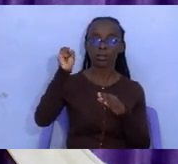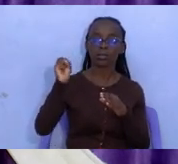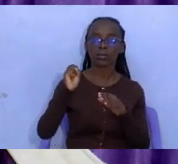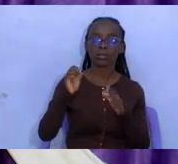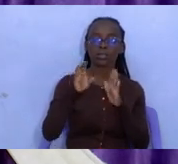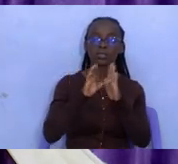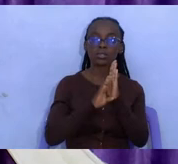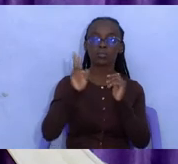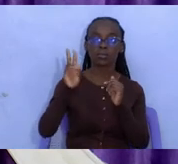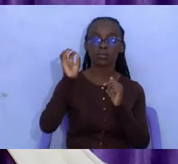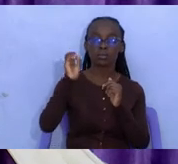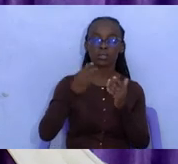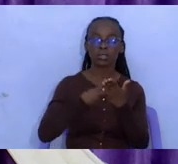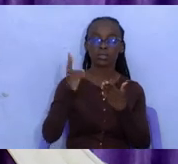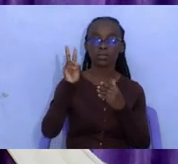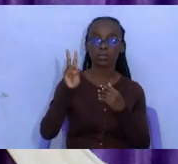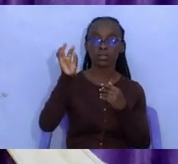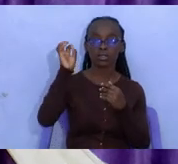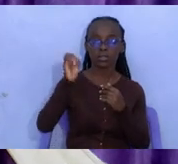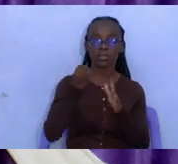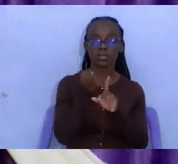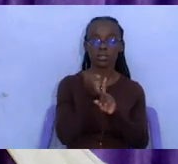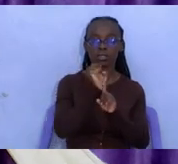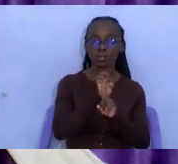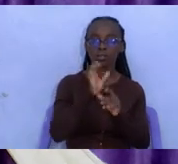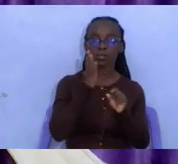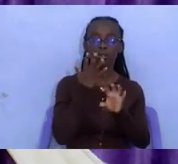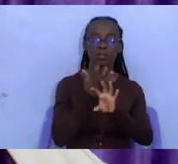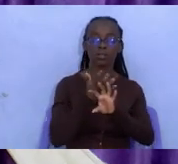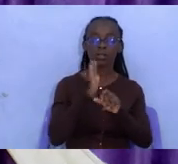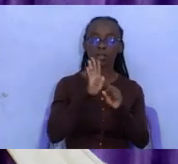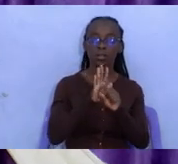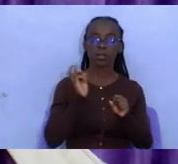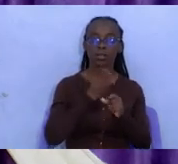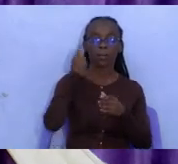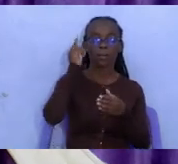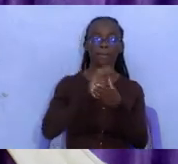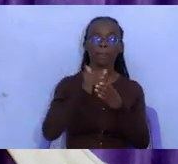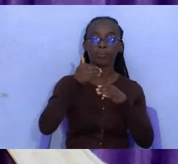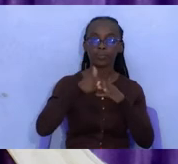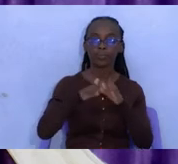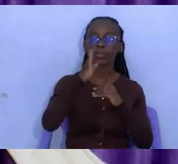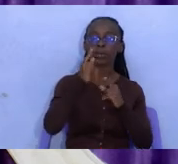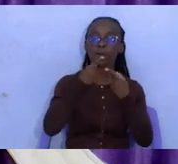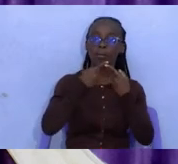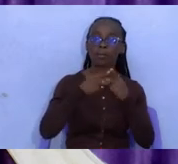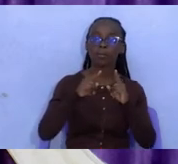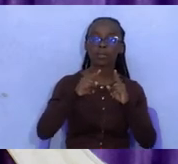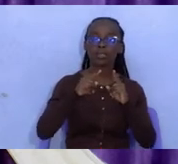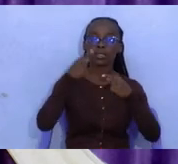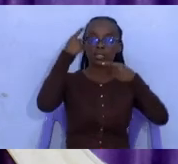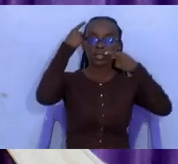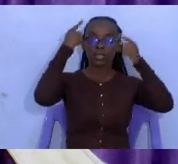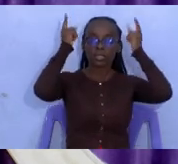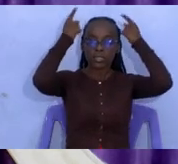Magumu sana. Akasema tumemwamini Mungu kufika hapa, ndio sababu tuko na ile ujasiri tuko nayo. Lakini sasa kufanikiwa, munisikize